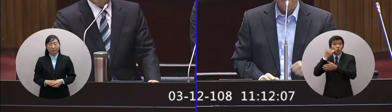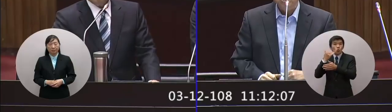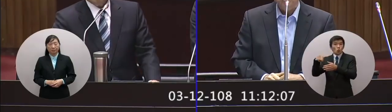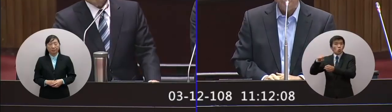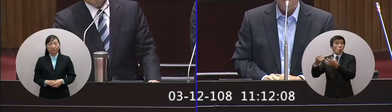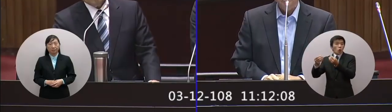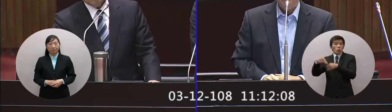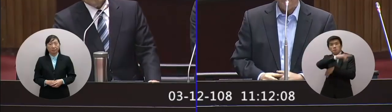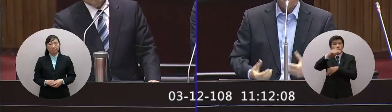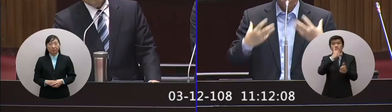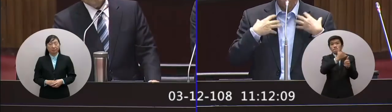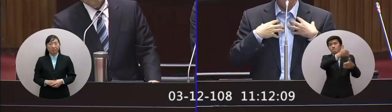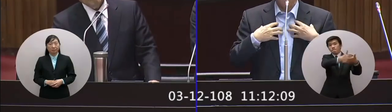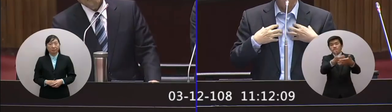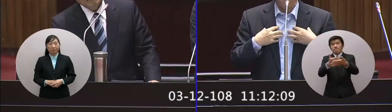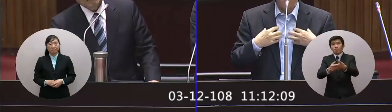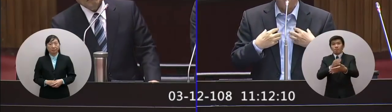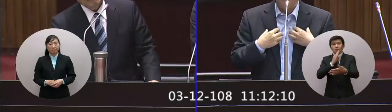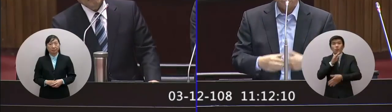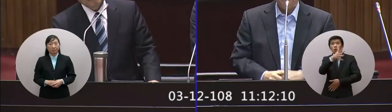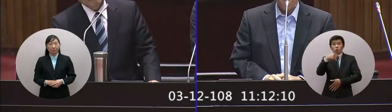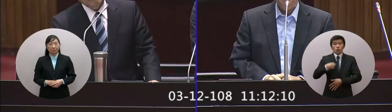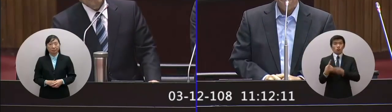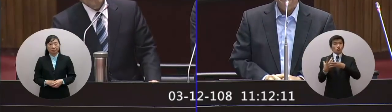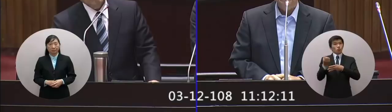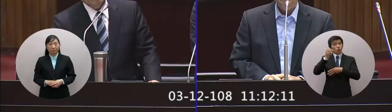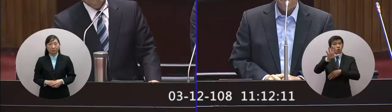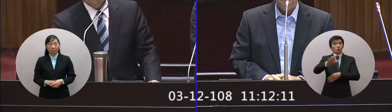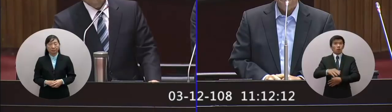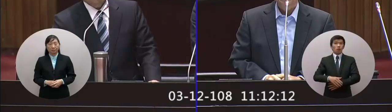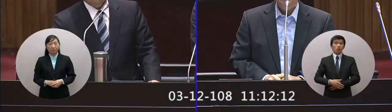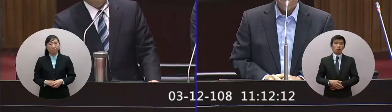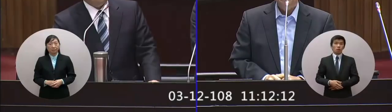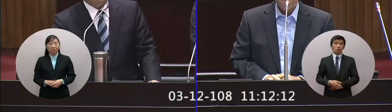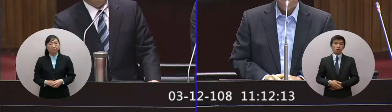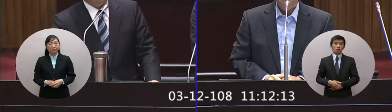砍你卫福部的预算，因为科技预算在我这边决定。